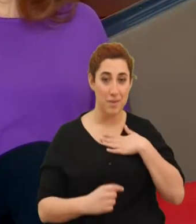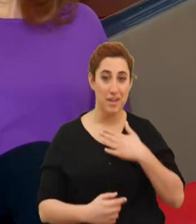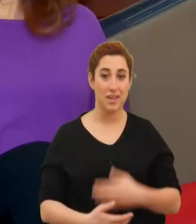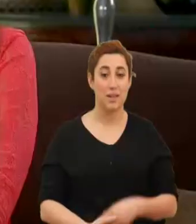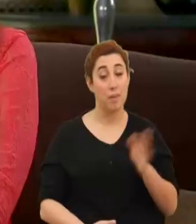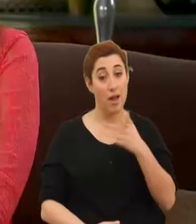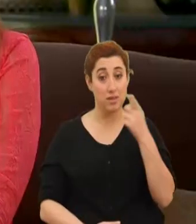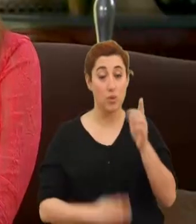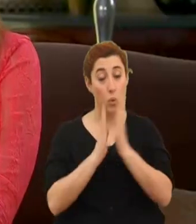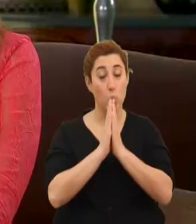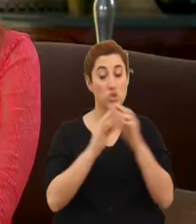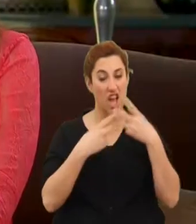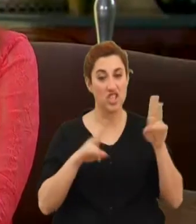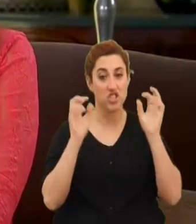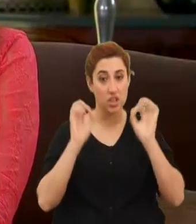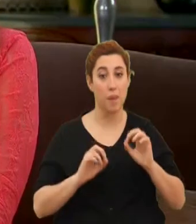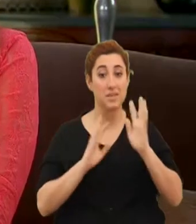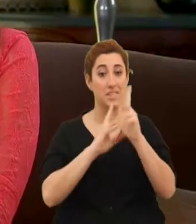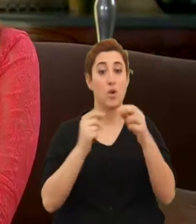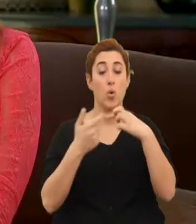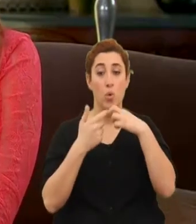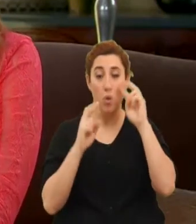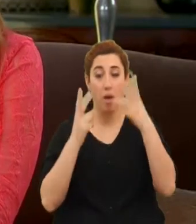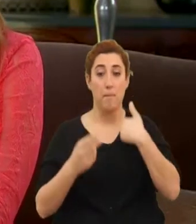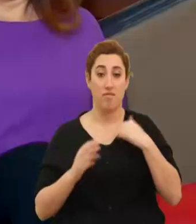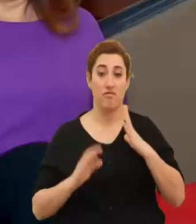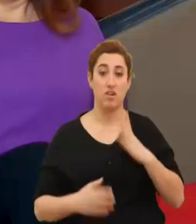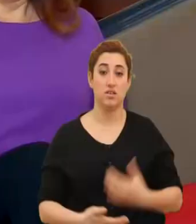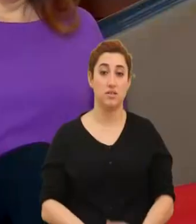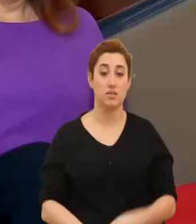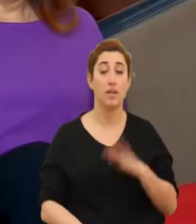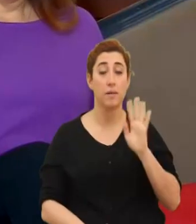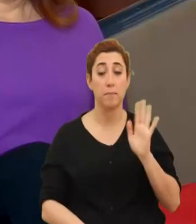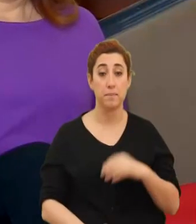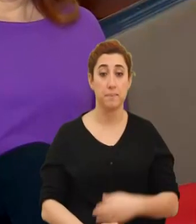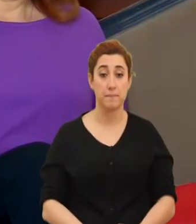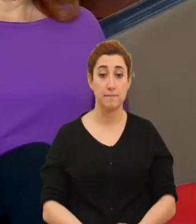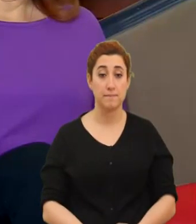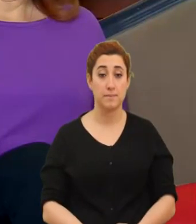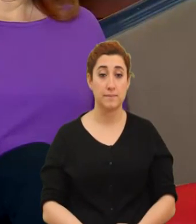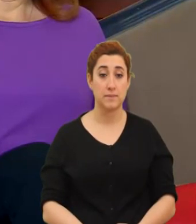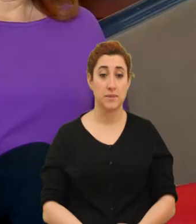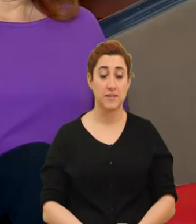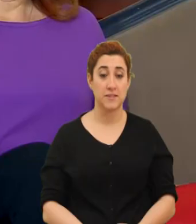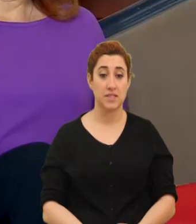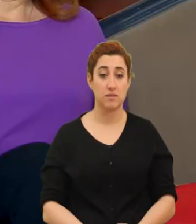Kemal'im, hadi sen özür açılışını yap da sırada Rüyam'la ben varız. Tamam.